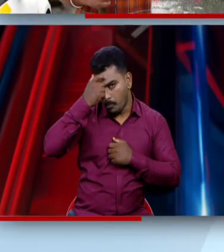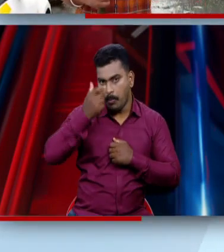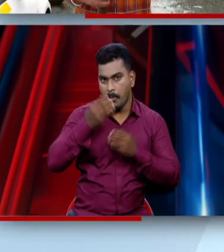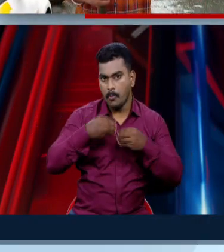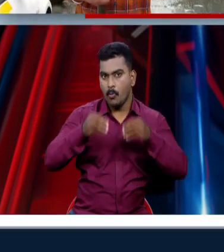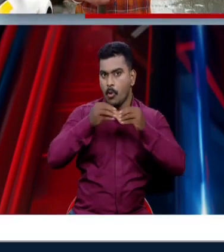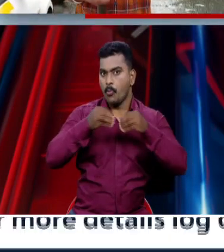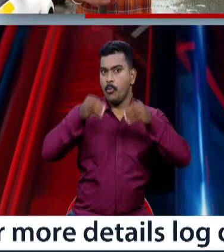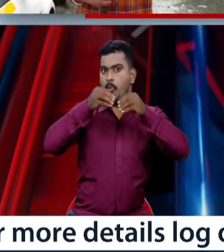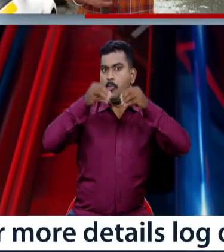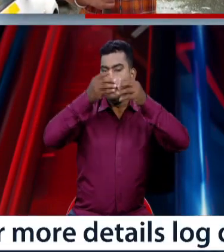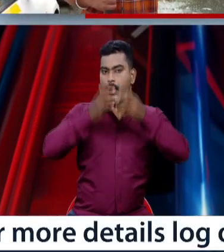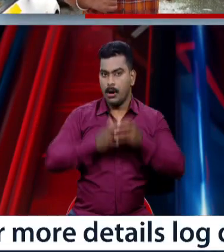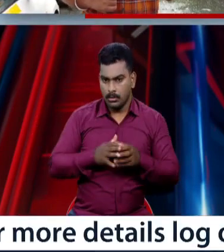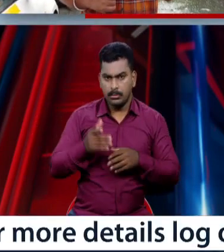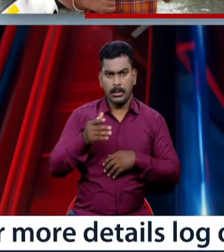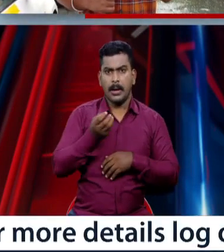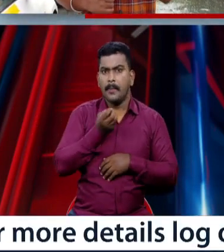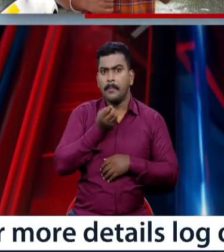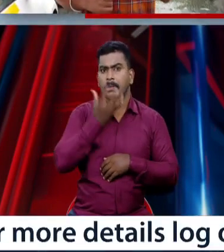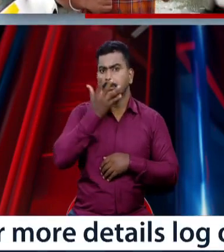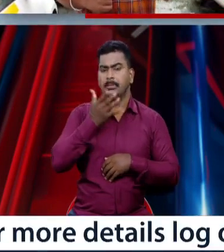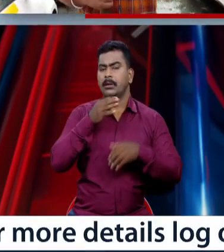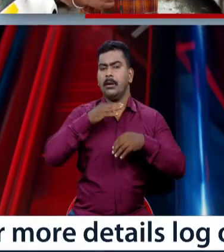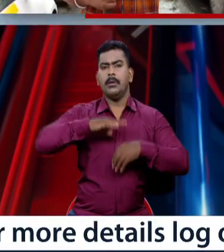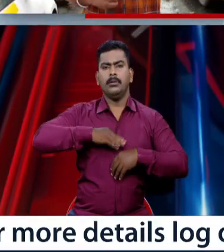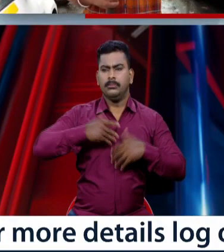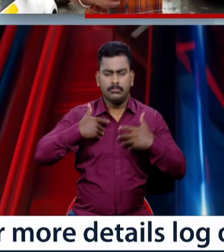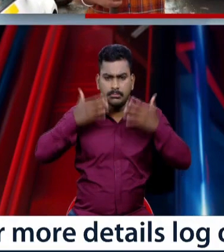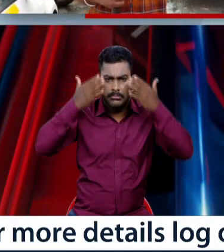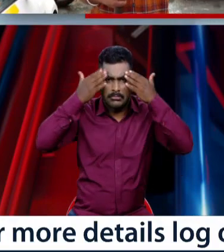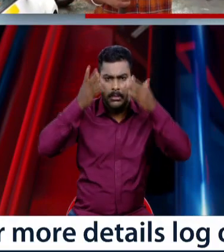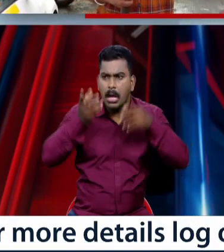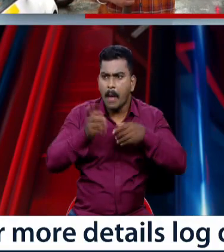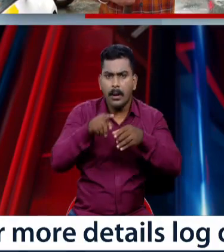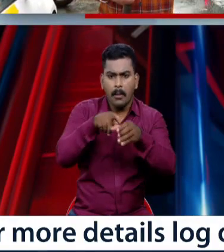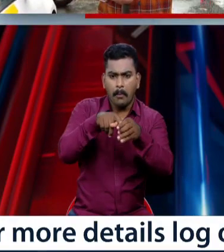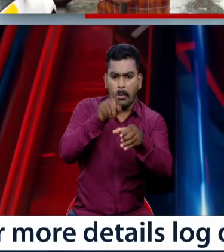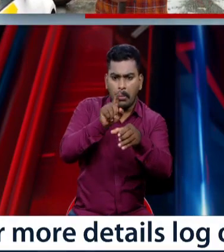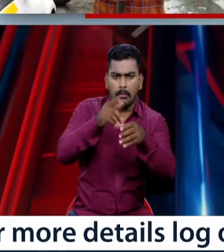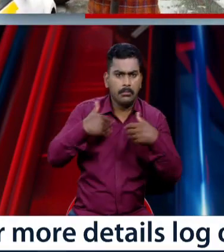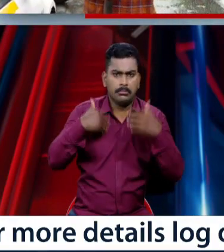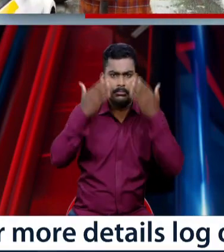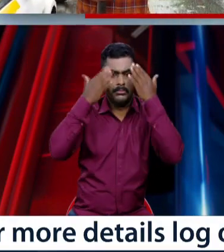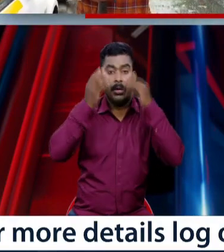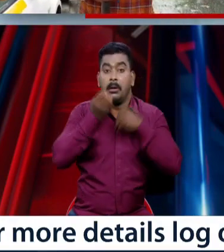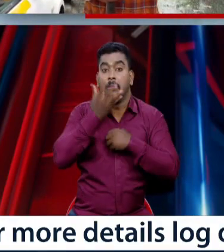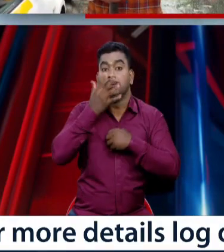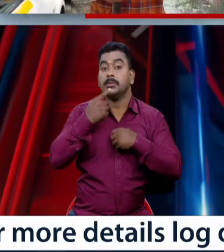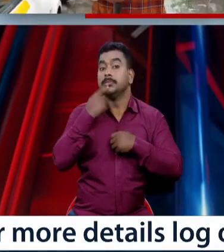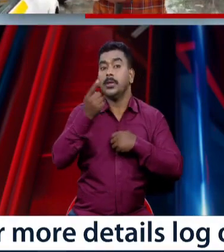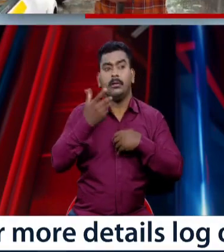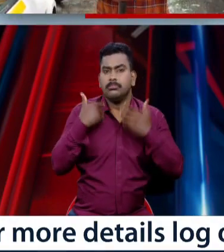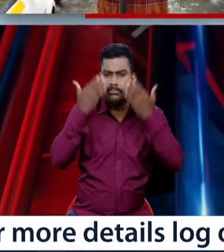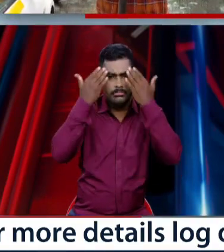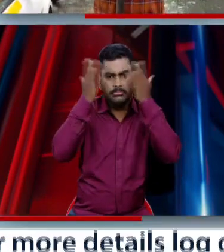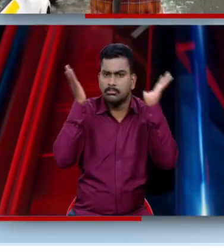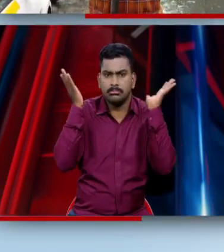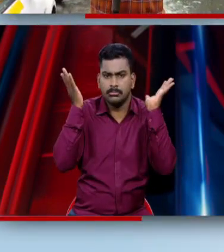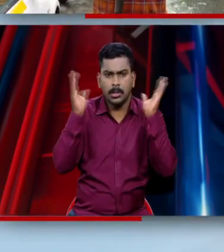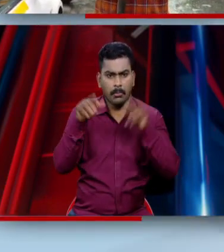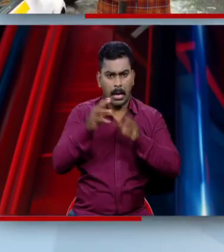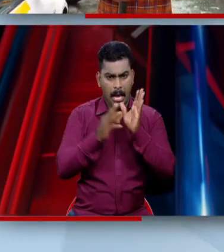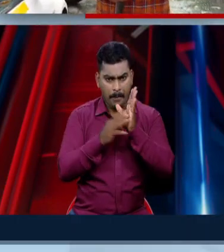ഒരു ബന്ധവുമില്ല എന്നുള്ള നിലപാടാണ് ഇപ്പോൾ മഹാരാഷ്ട്ര BJP സ്വീകരിക്കുന്നത്. സംസ്ഥാന അധ്യക്ഷനടക്കം ഇപ്പോൾ നടക്കുന്ന സാഹചര്യങ്ങളിലൊന്നും ഒരു പങ്കുമില്ല